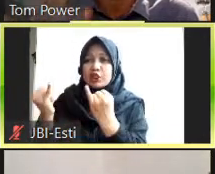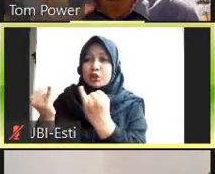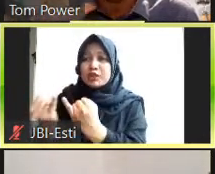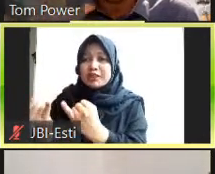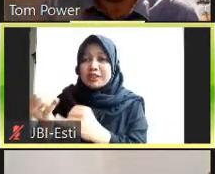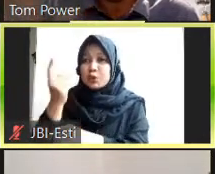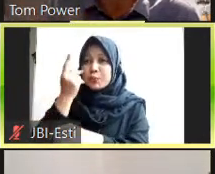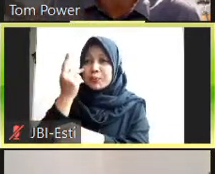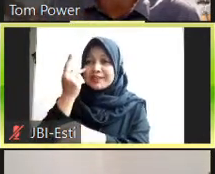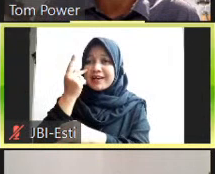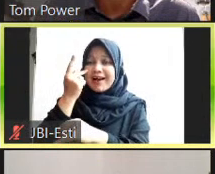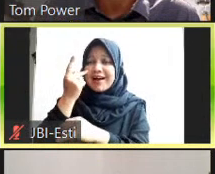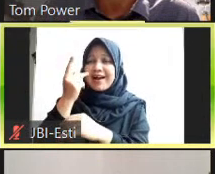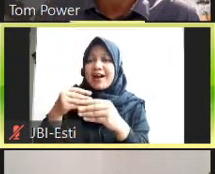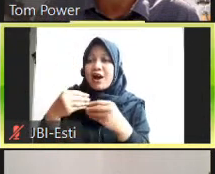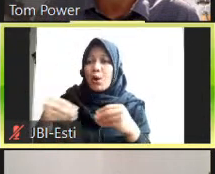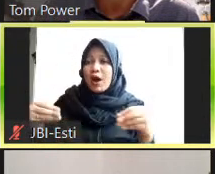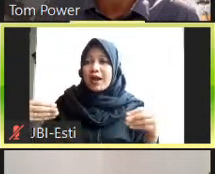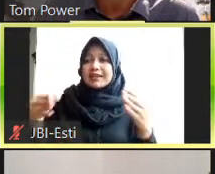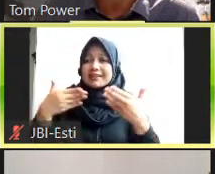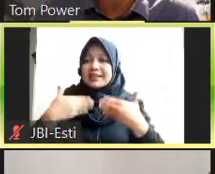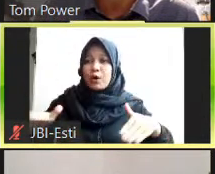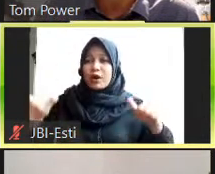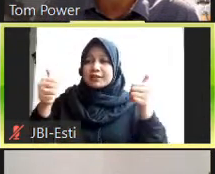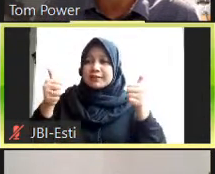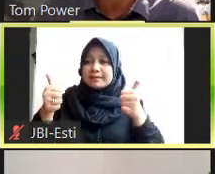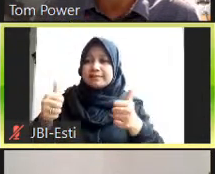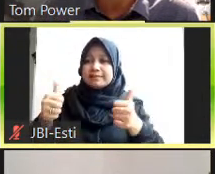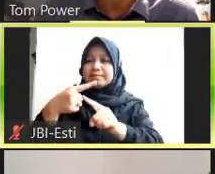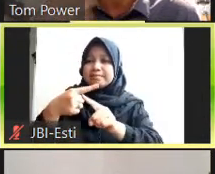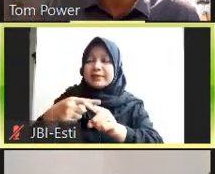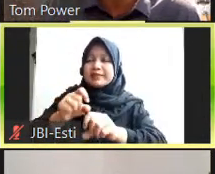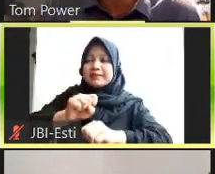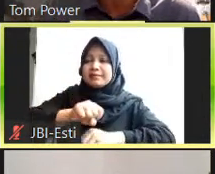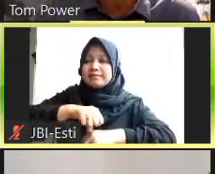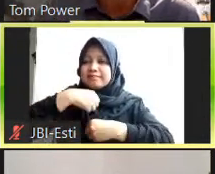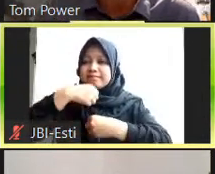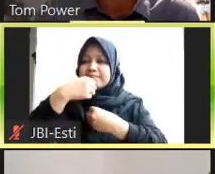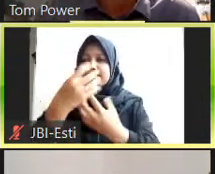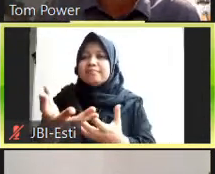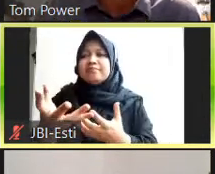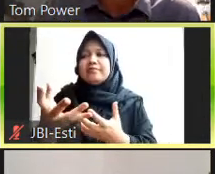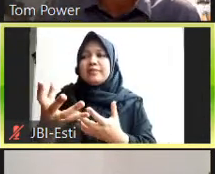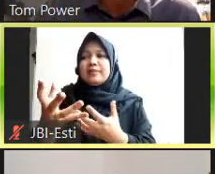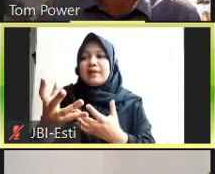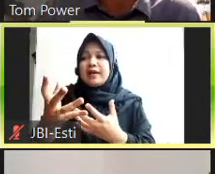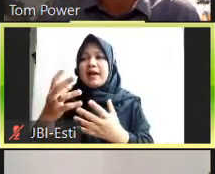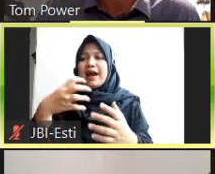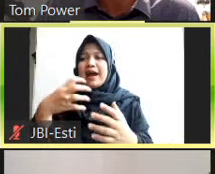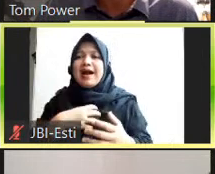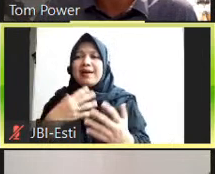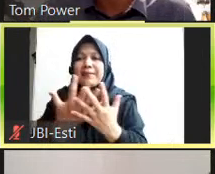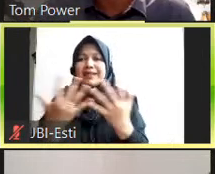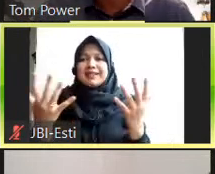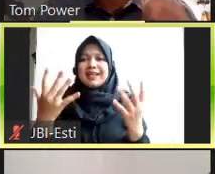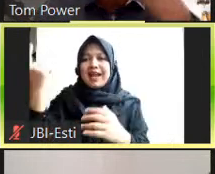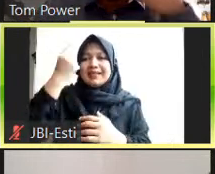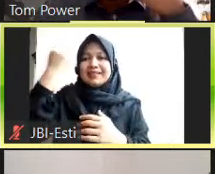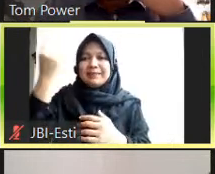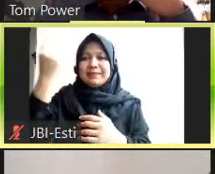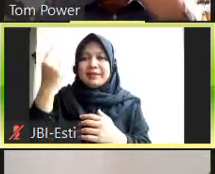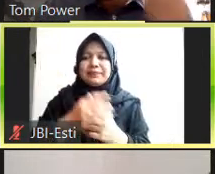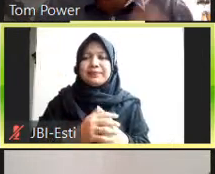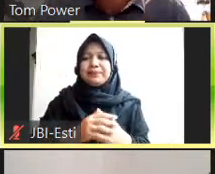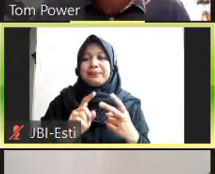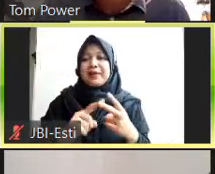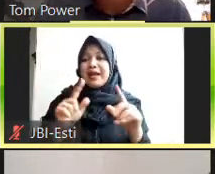demokrasi dan memberi suara kepada hak sipil, kepada masyarakat sipil. Kemudian lembaga penegakan hukum dan lembaga